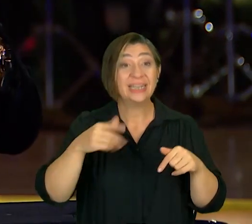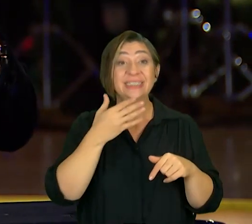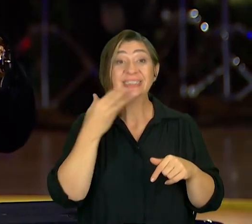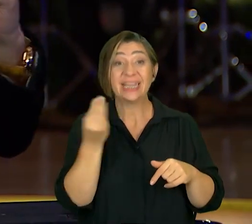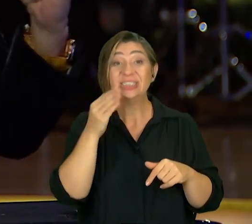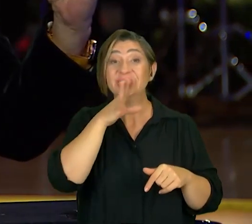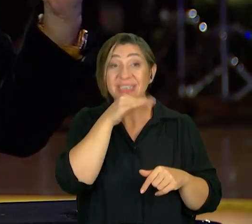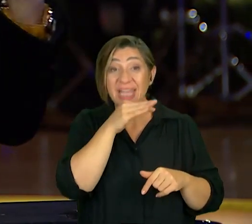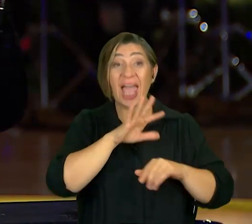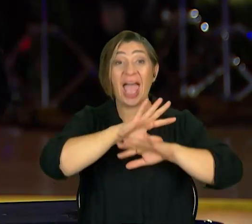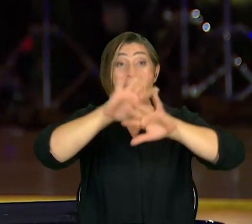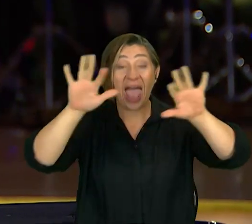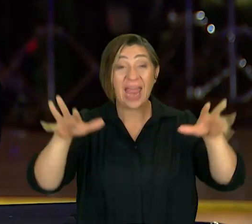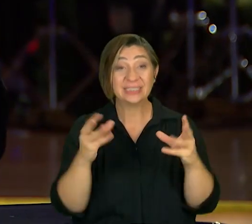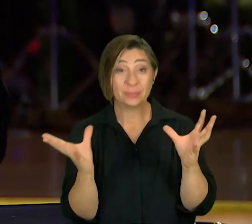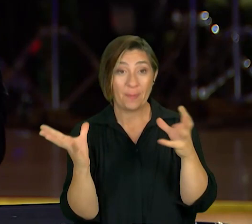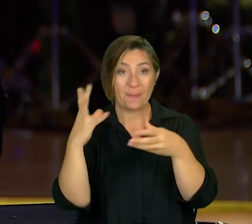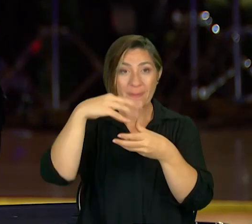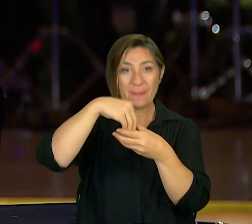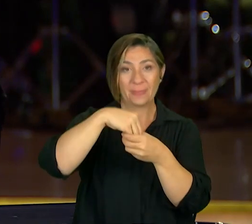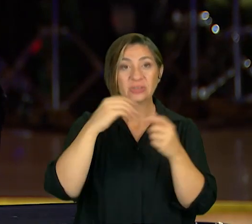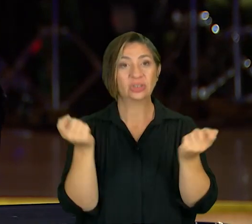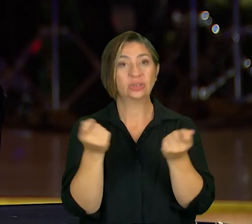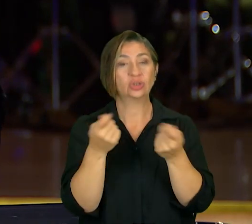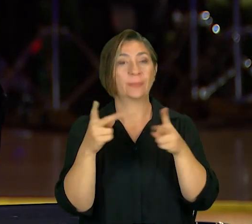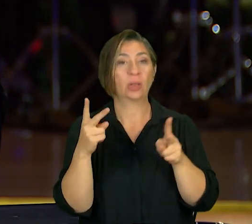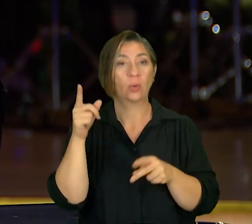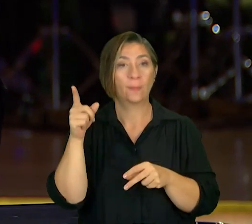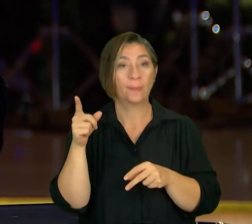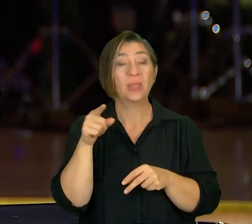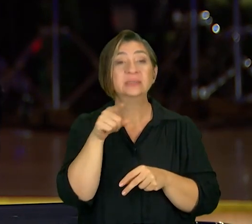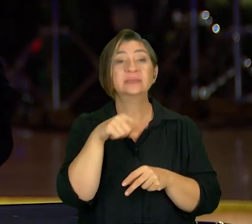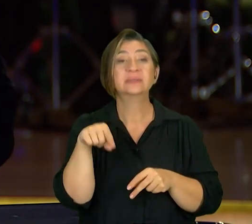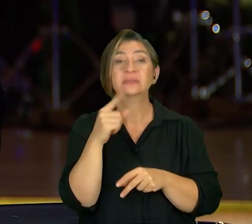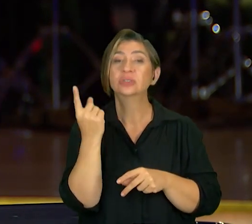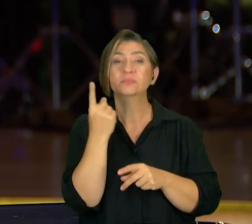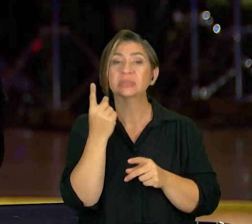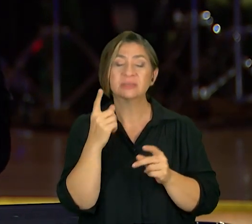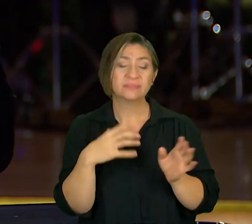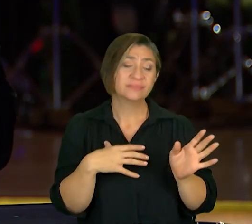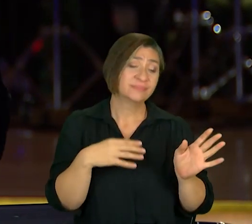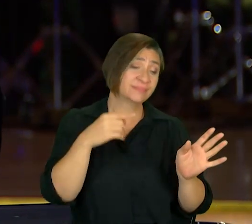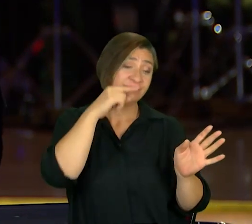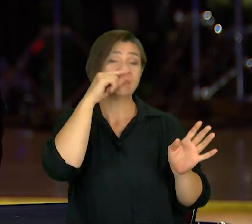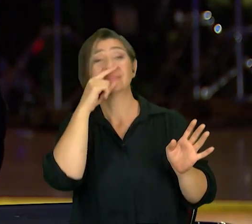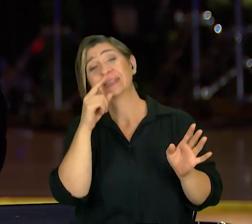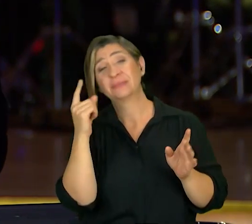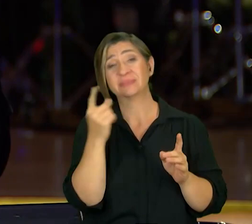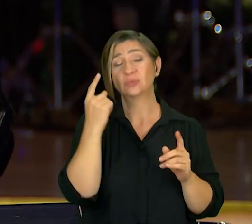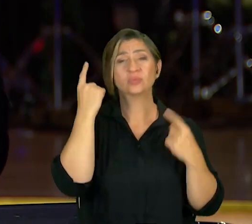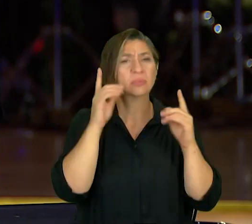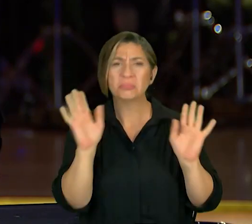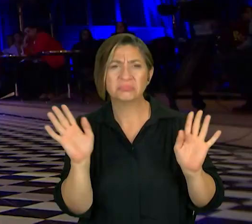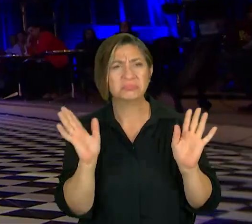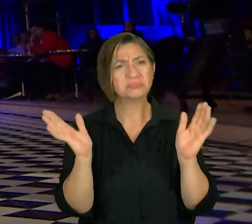genç yaşlı herkesi bir araya getirerek çalışabiliyor. Siz hiçbir kompleks, bir ön yargı